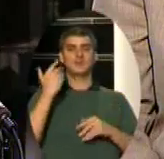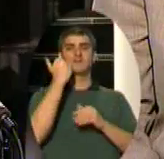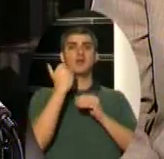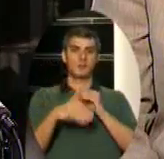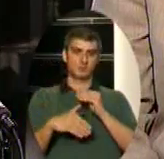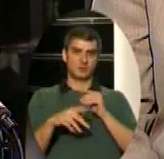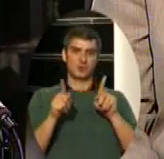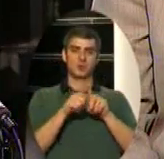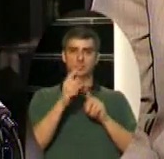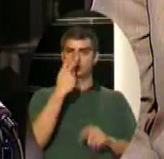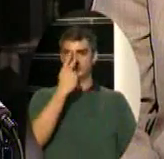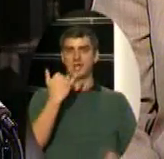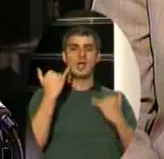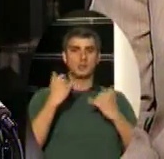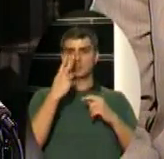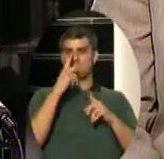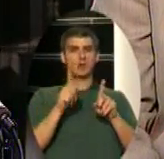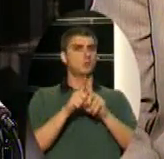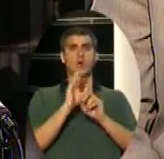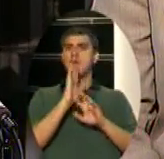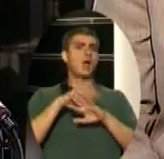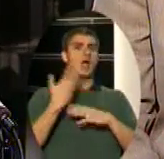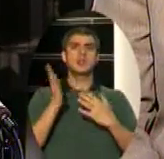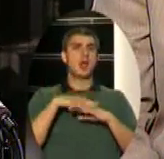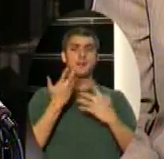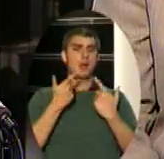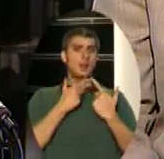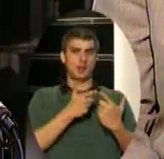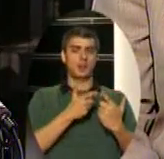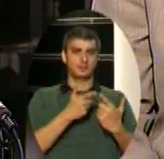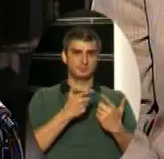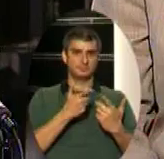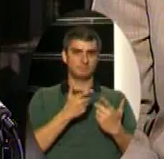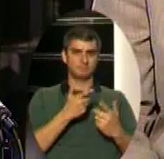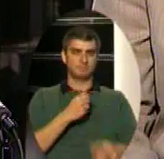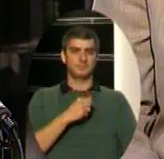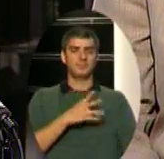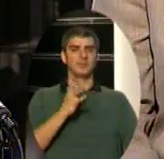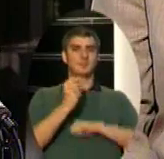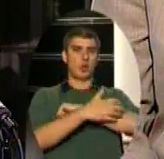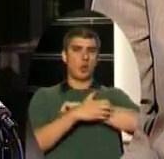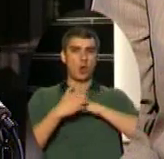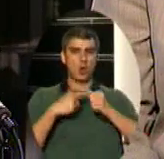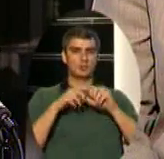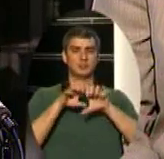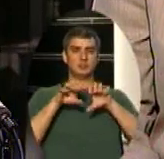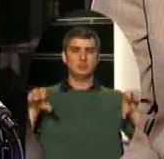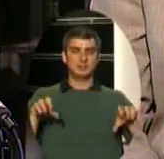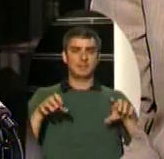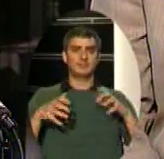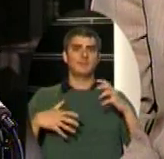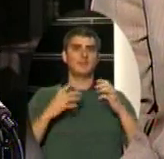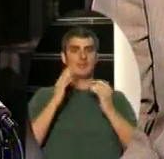ובסוף, כפי שזה נראה היום, נראה כאילו לא יהיה על מה להילחם. השסעים, העוני והניכור